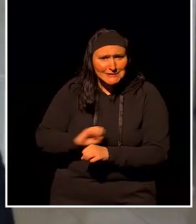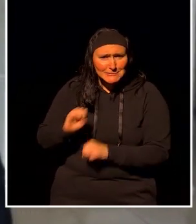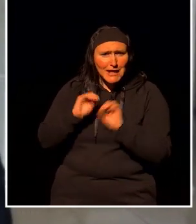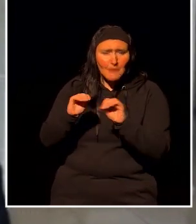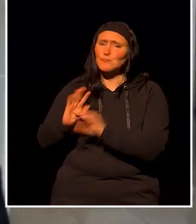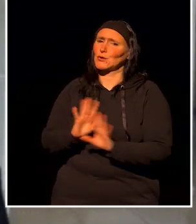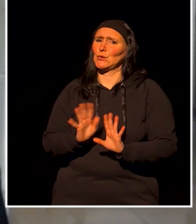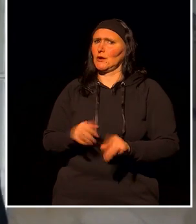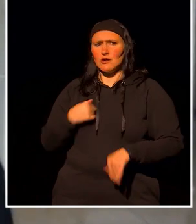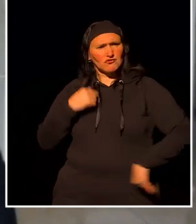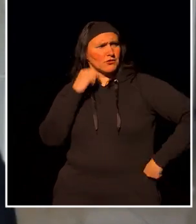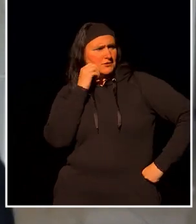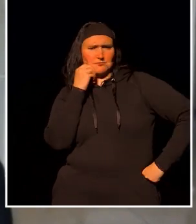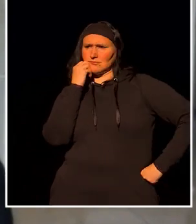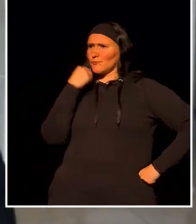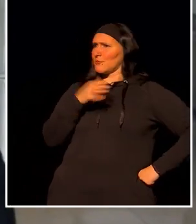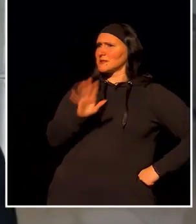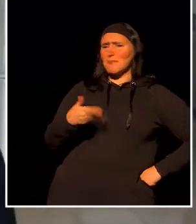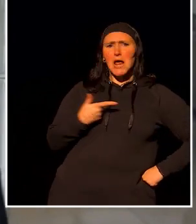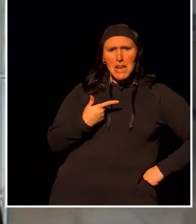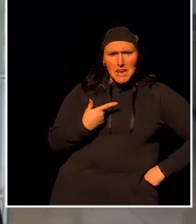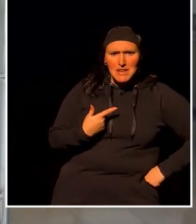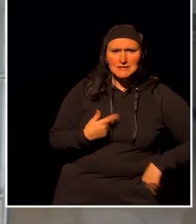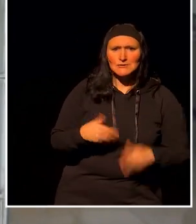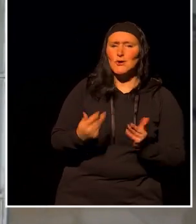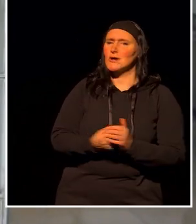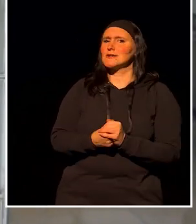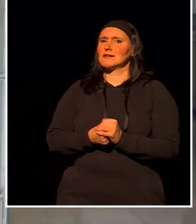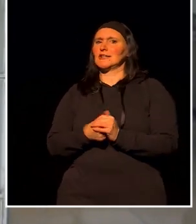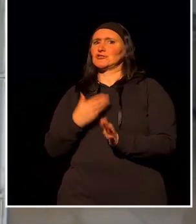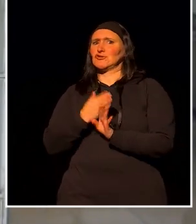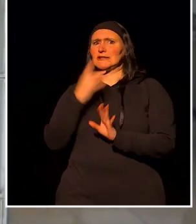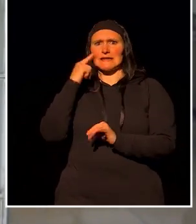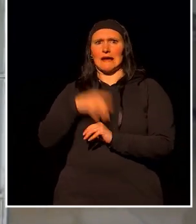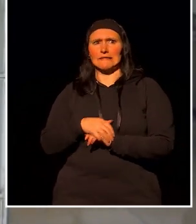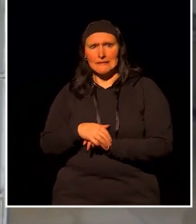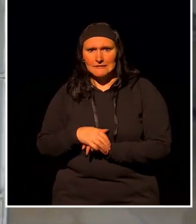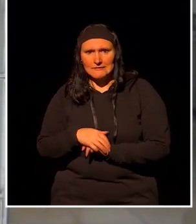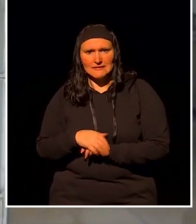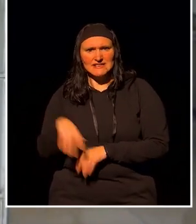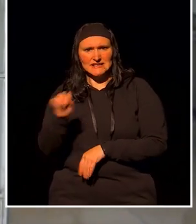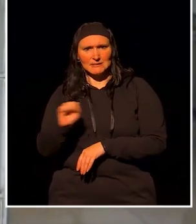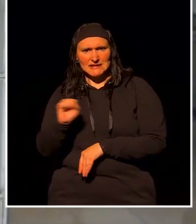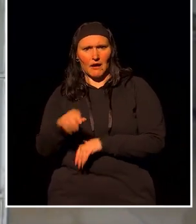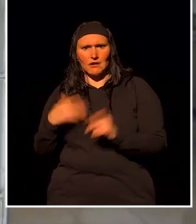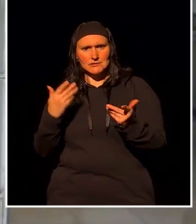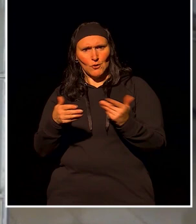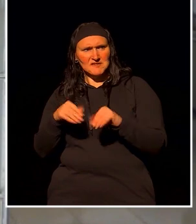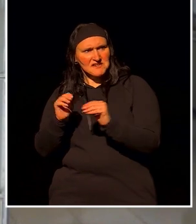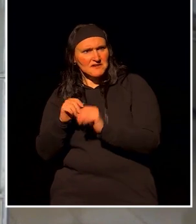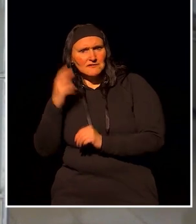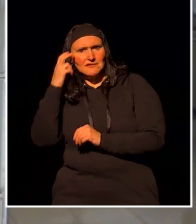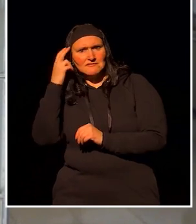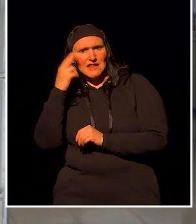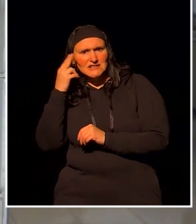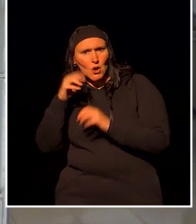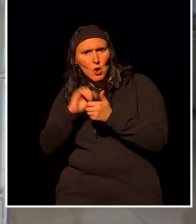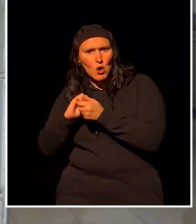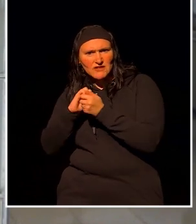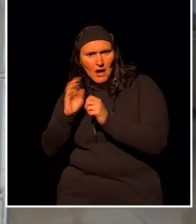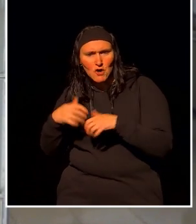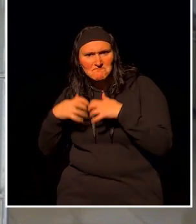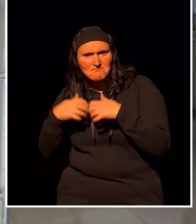Hab schon Angst gehabt, dass das da hinausführt irgendwie zu so einem Seminar. Auf jeden Fall. Ne? Also ich stehe da mit